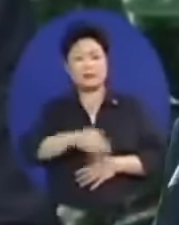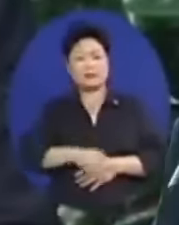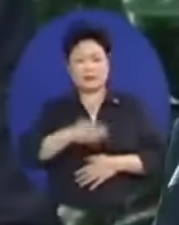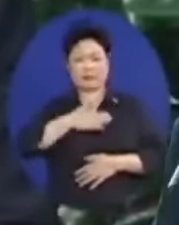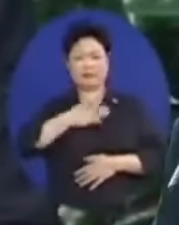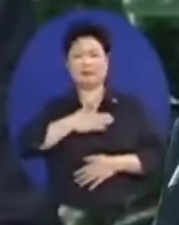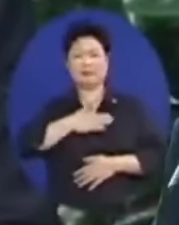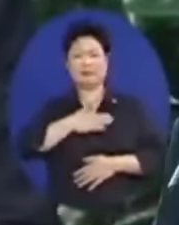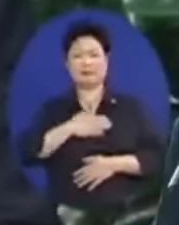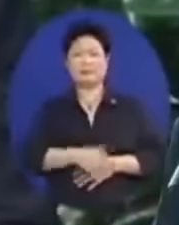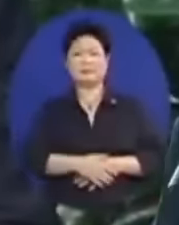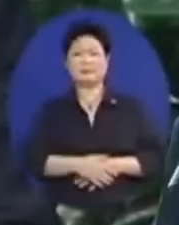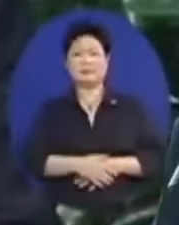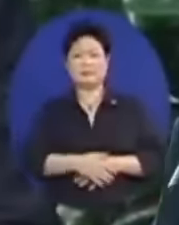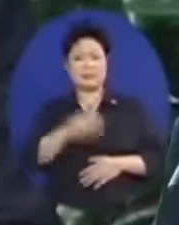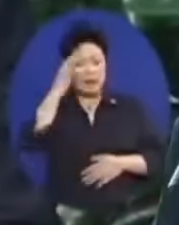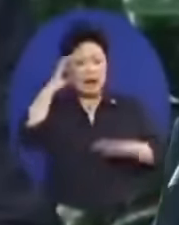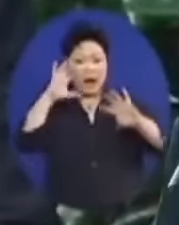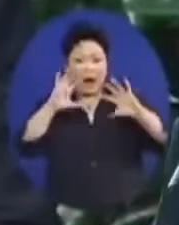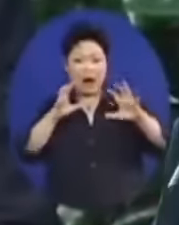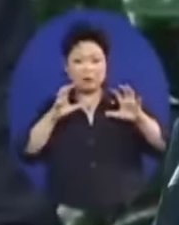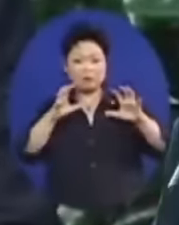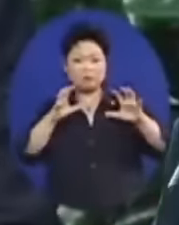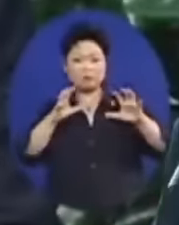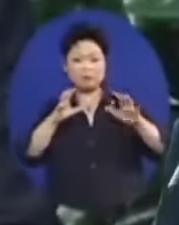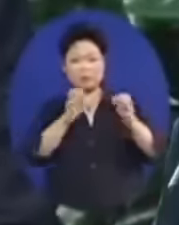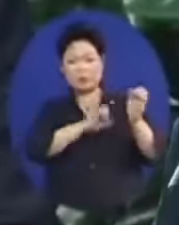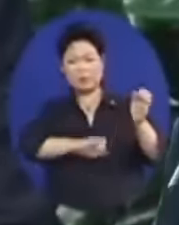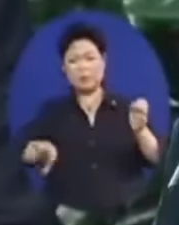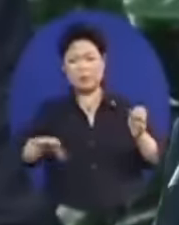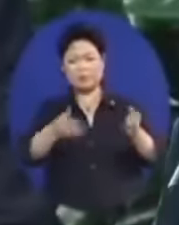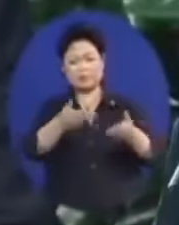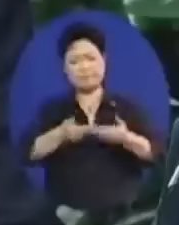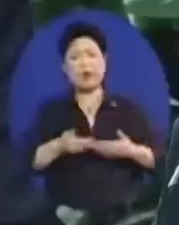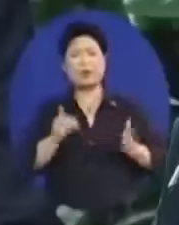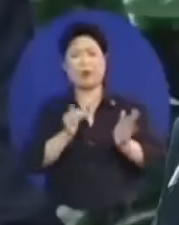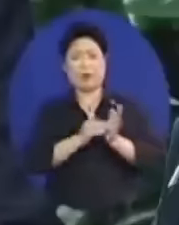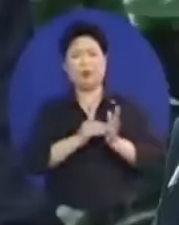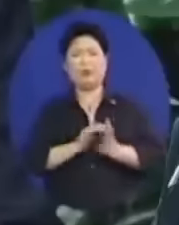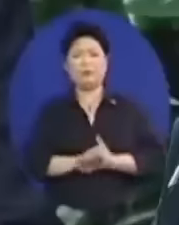나는 한국에서 버림받은 사람으로